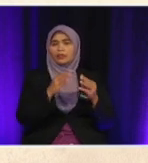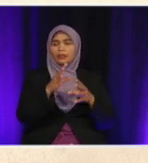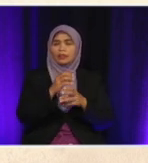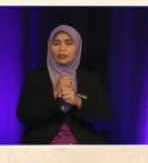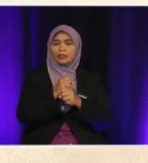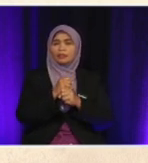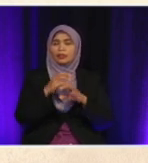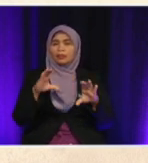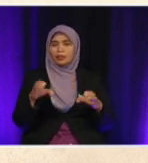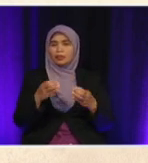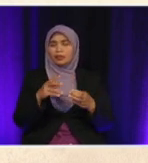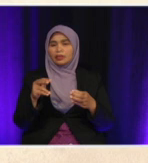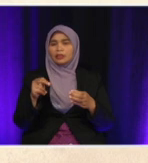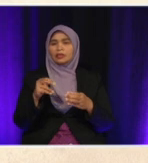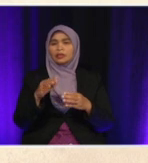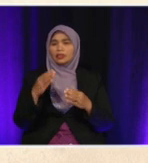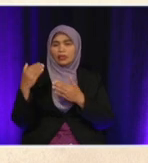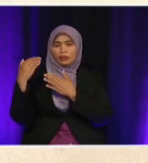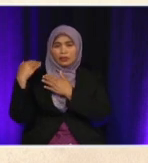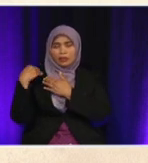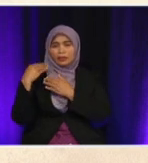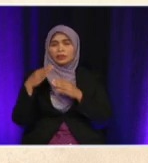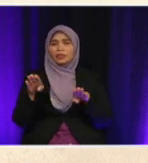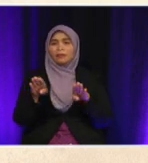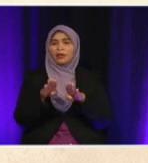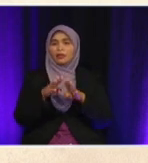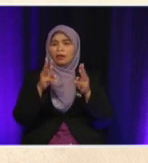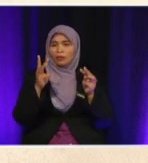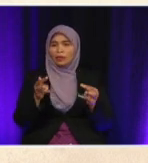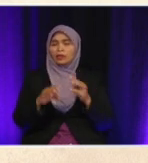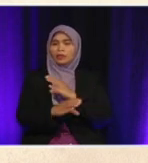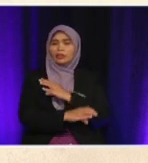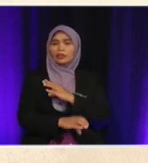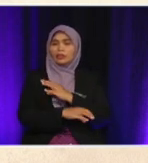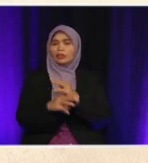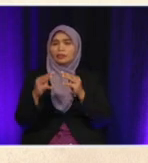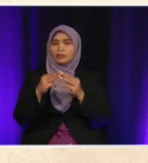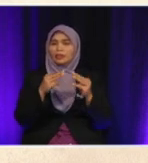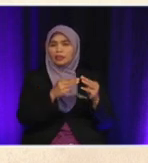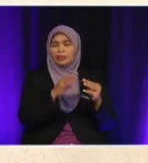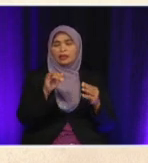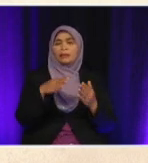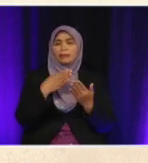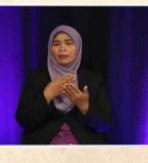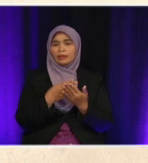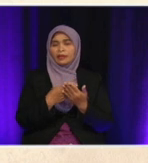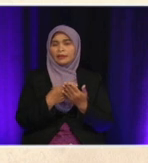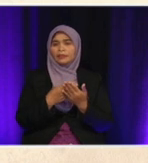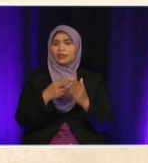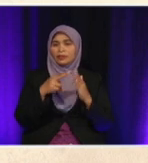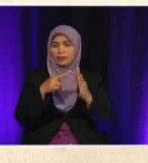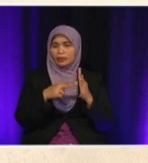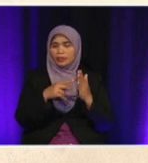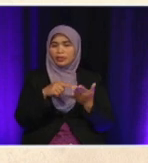melaksanakan tanggung jawab mereka sebagai warga negara Madinah yang berkesan pelembagaan ini adalah dalam bentuk